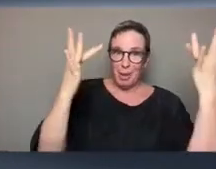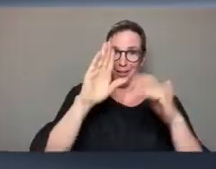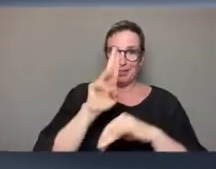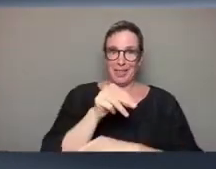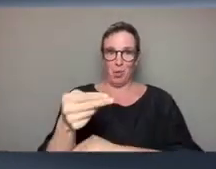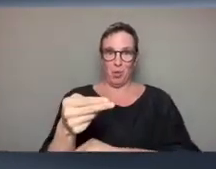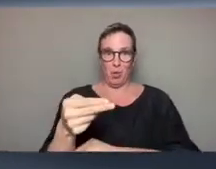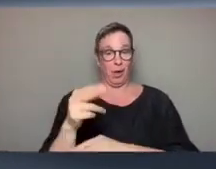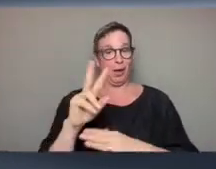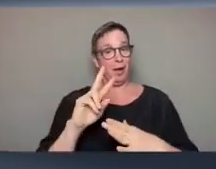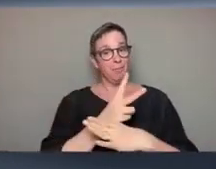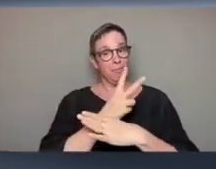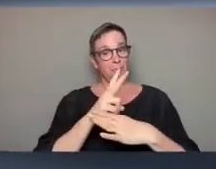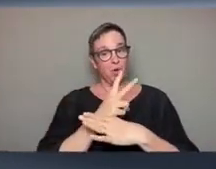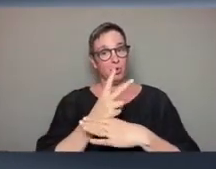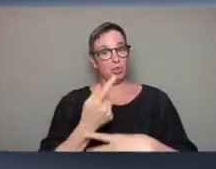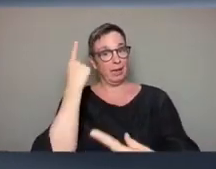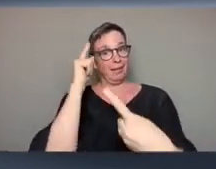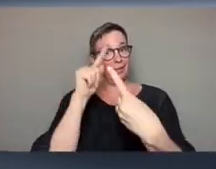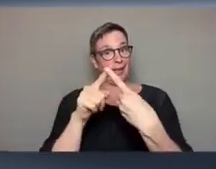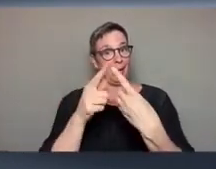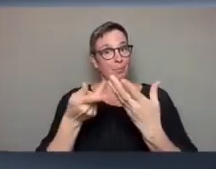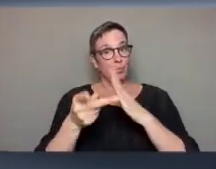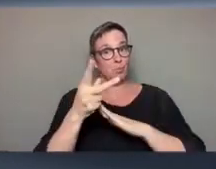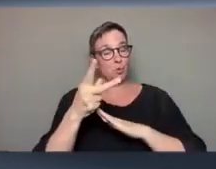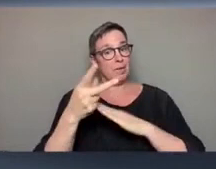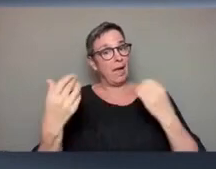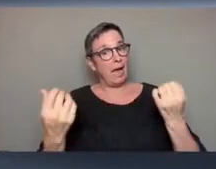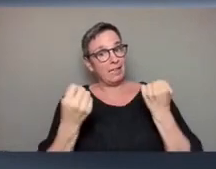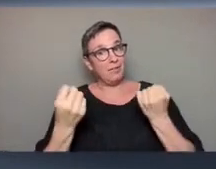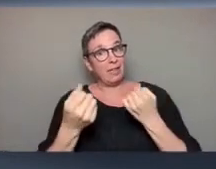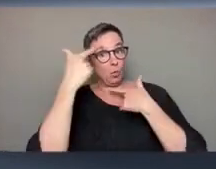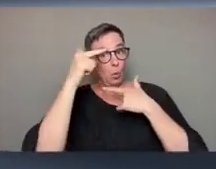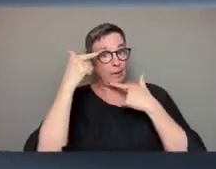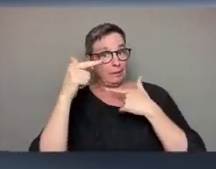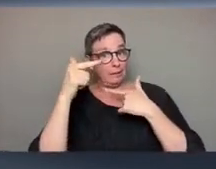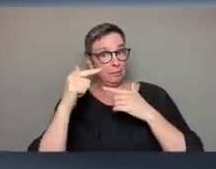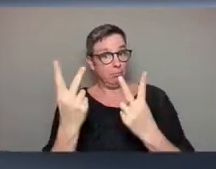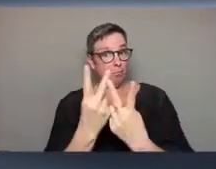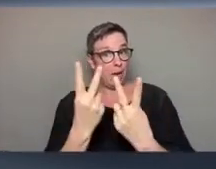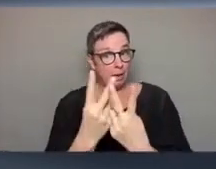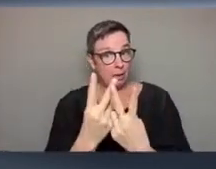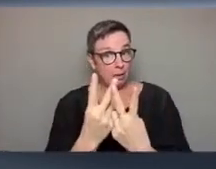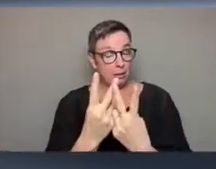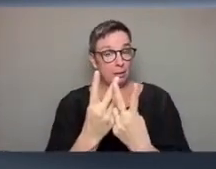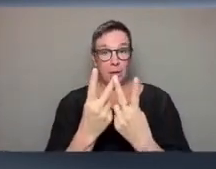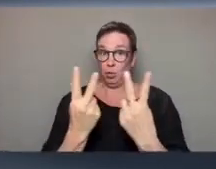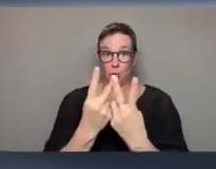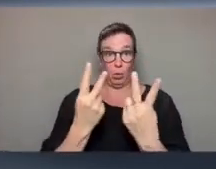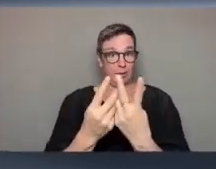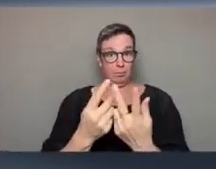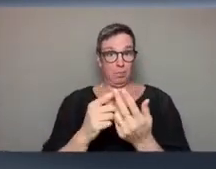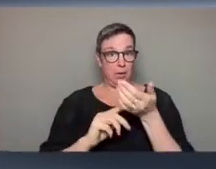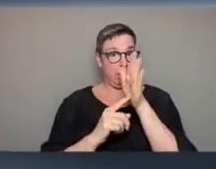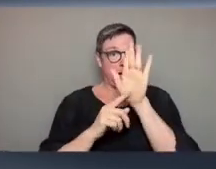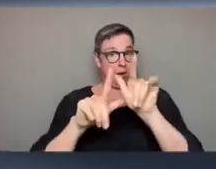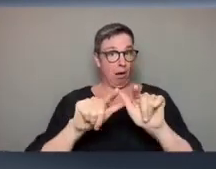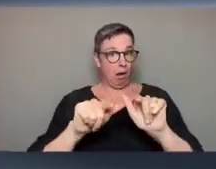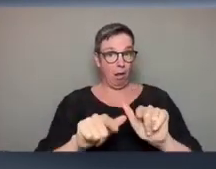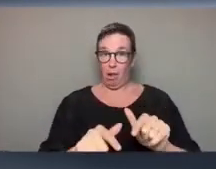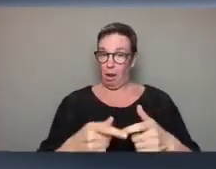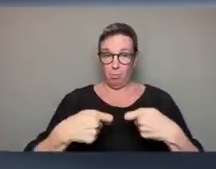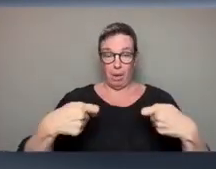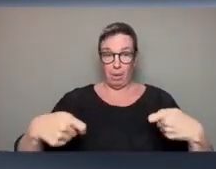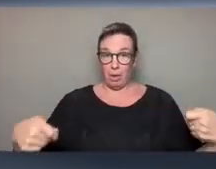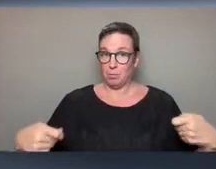un projet qui se concentre surtout sur les activités touristiques dans les parcs. Le tourisme y est d'ailleurs présent dans de nombreux parcs et